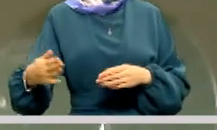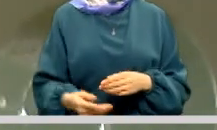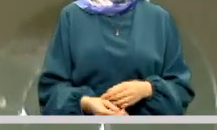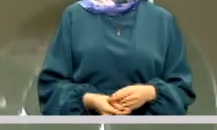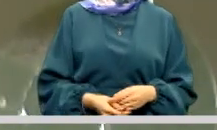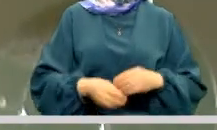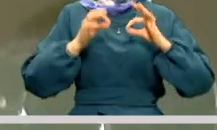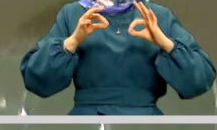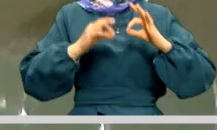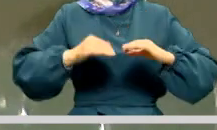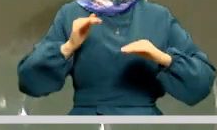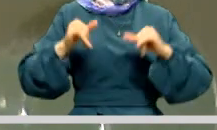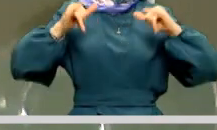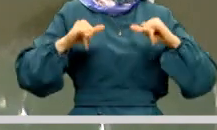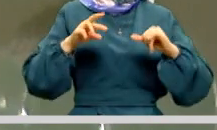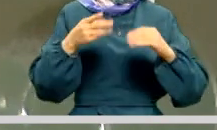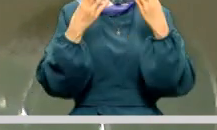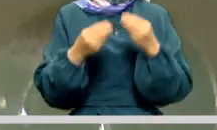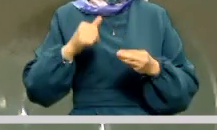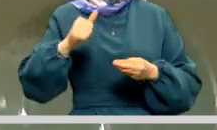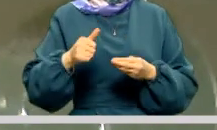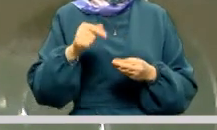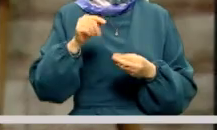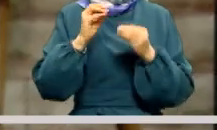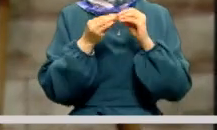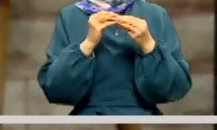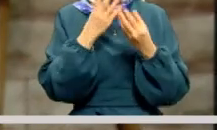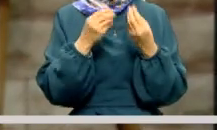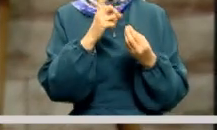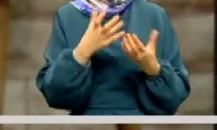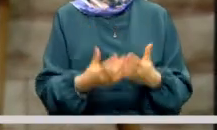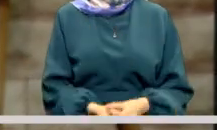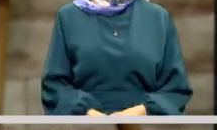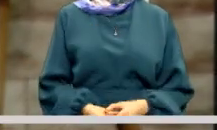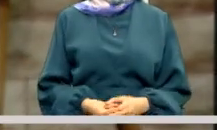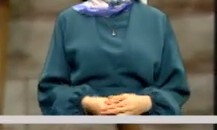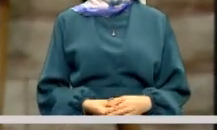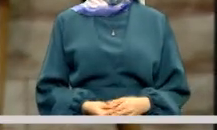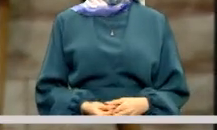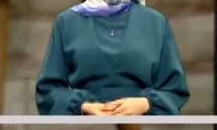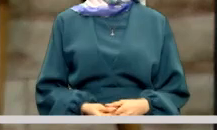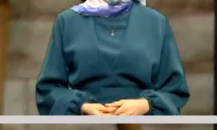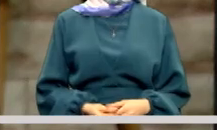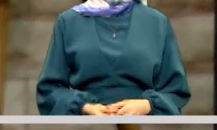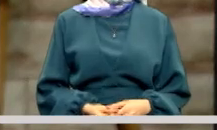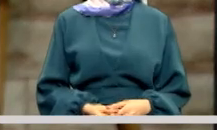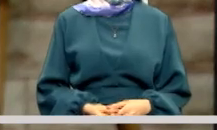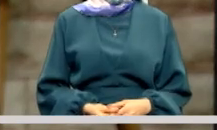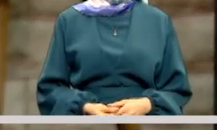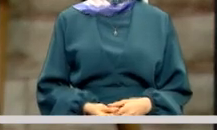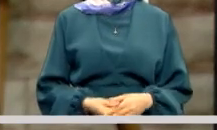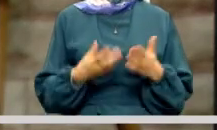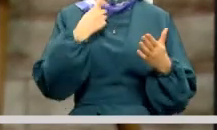otomatik pilotta yaşadığımız günler olabiliyor Bu biraz sıkıntı değil hocam Bizim Müslümanlar için neler söylersiniz Evet